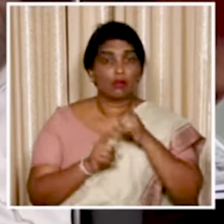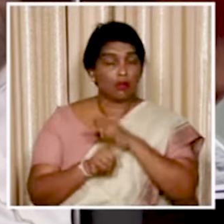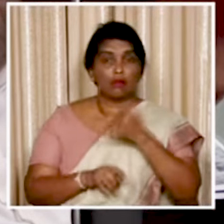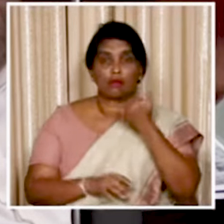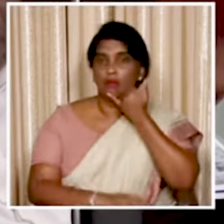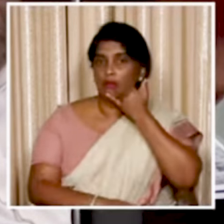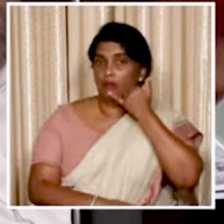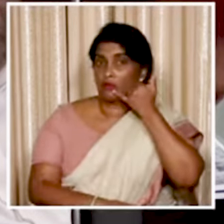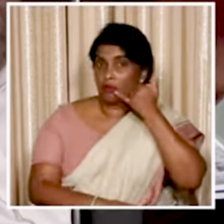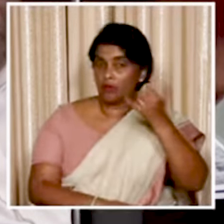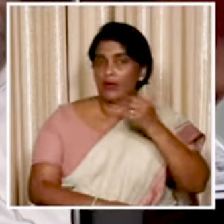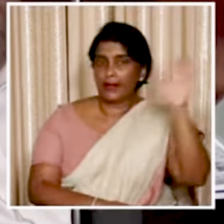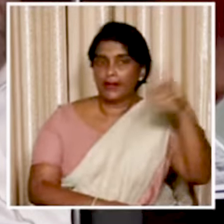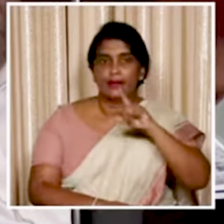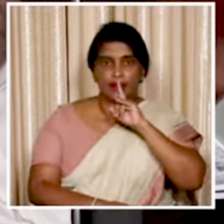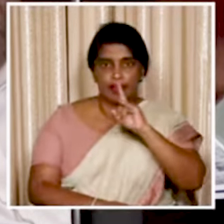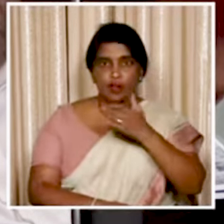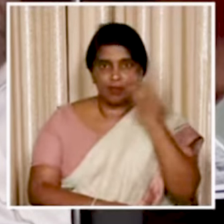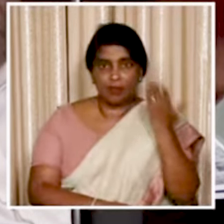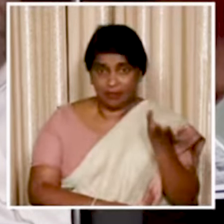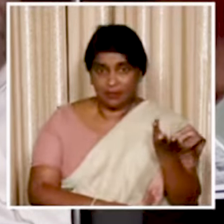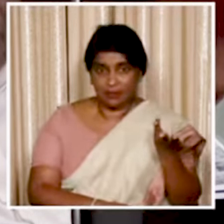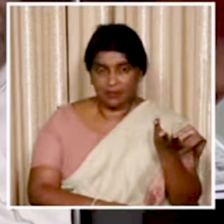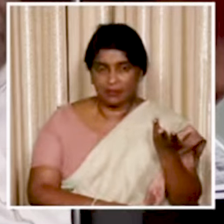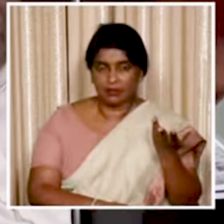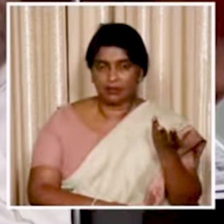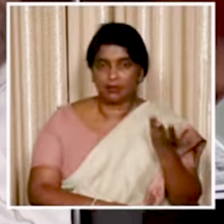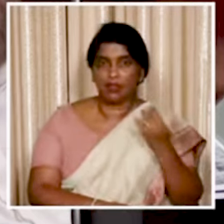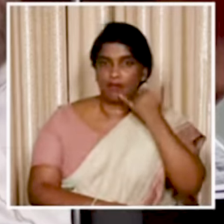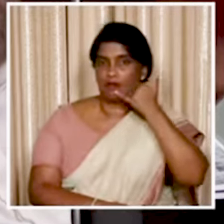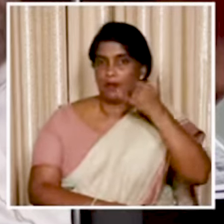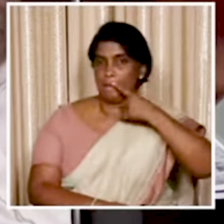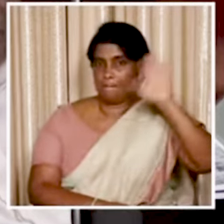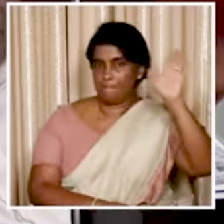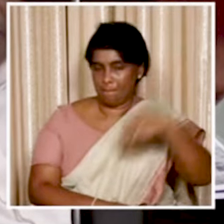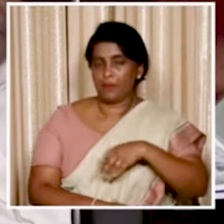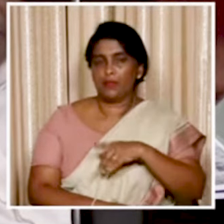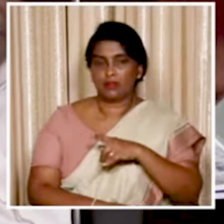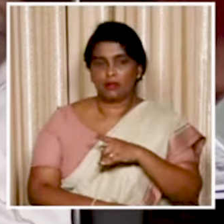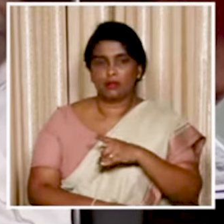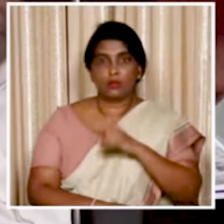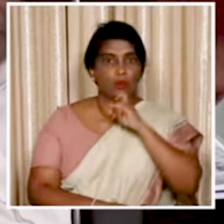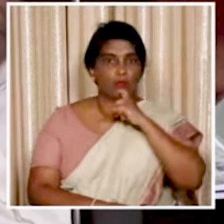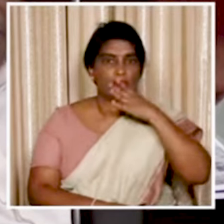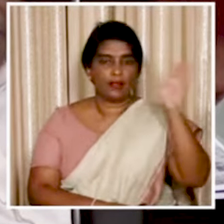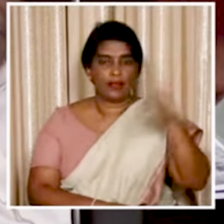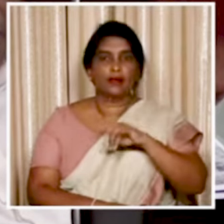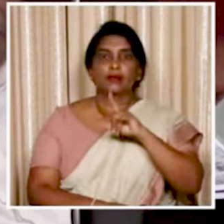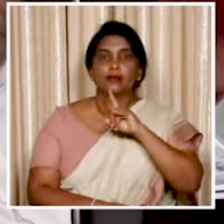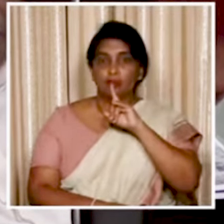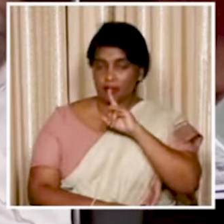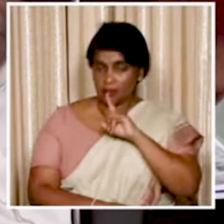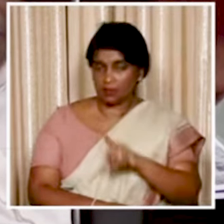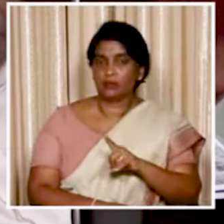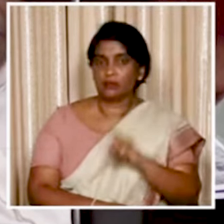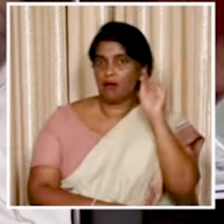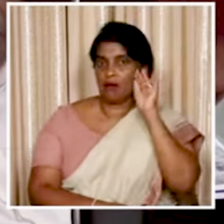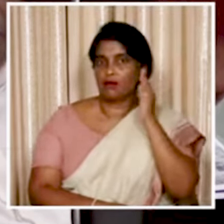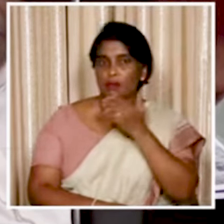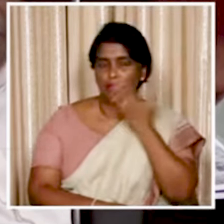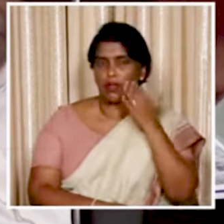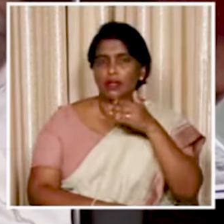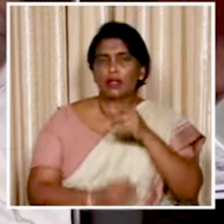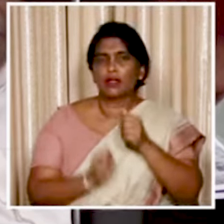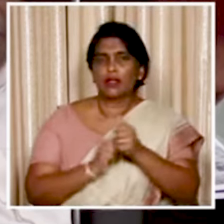ටෙලිෆෝන් කෝල් එකක් ගෙන්න කියන්න තිබ්බා. බැරිද? මිතුවාට ටෙලිෆෝන් කෝල් එකක් අධිකරණයට කැදවලා ආන්න තිබ්බා. ඇයි